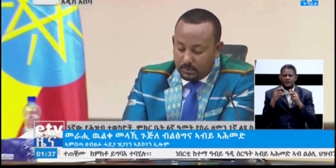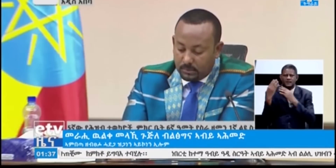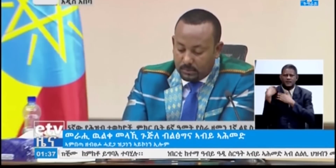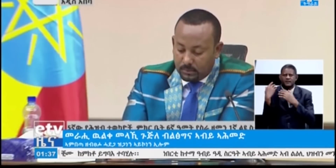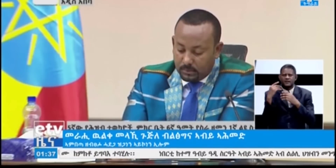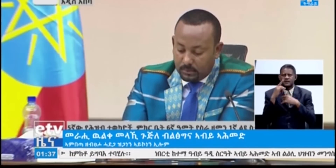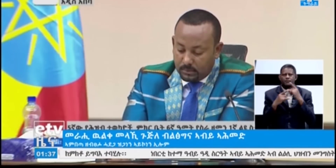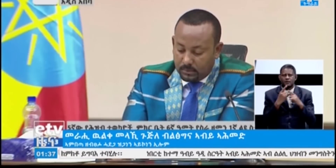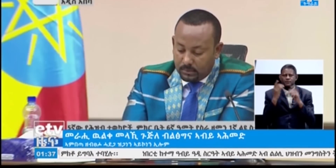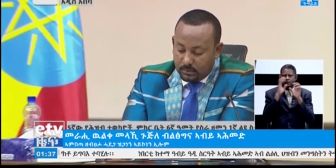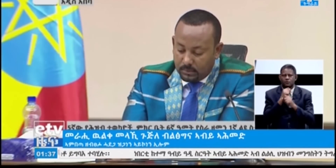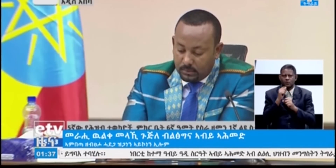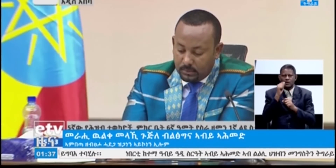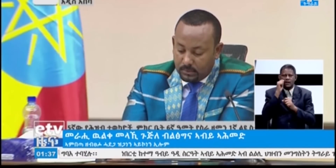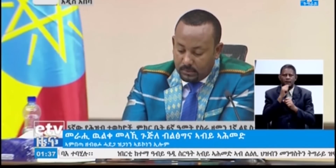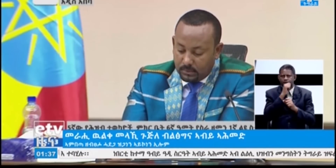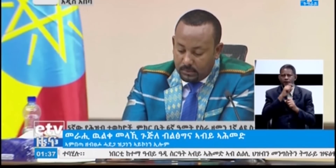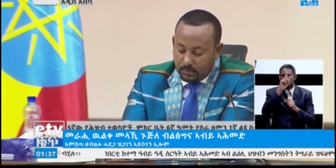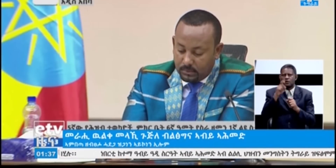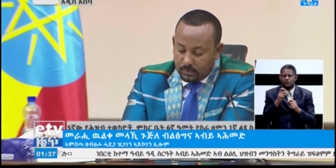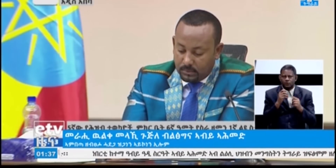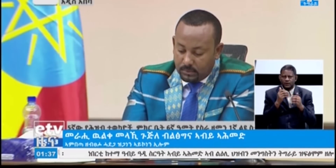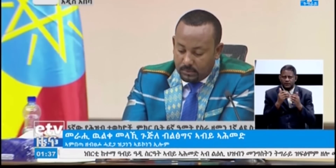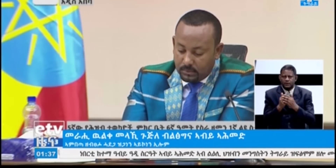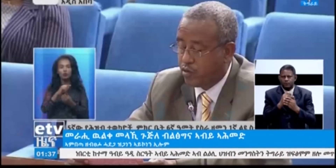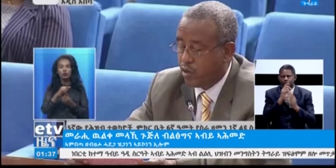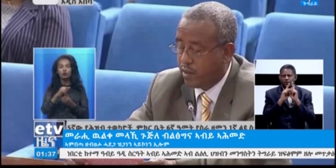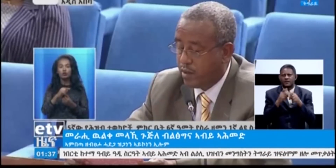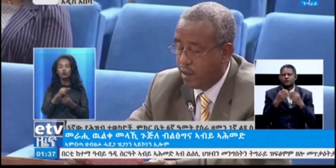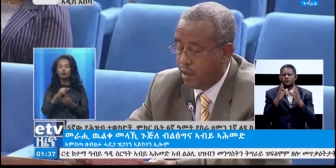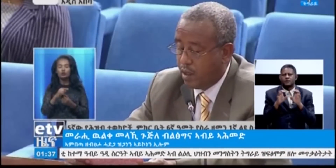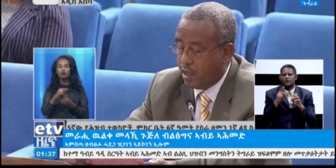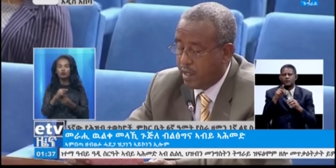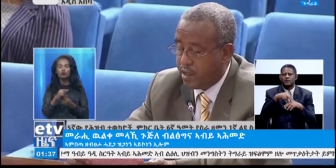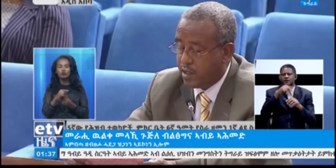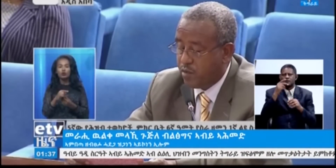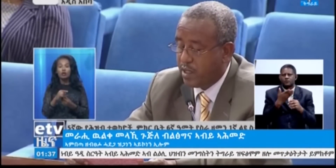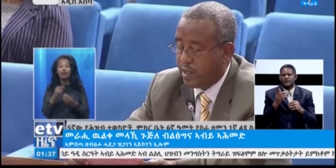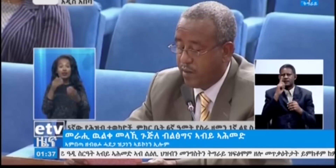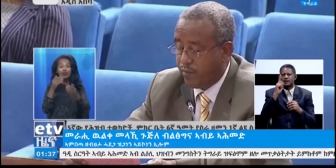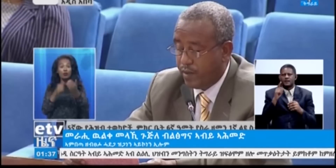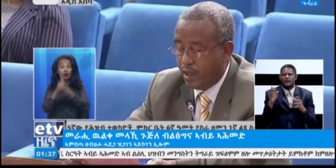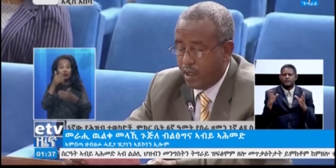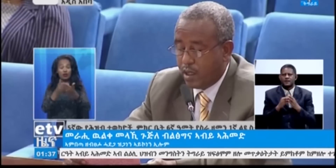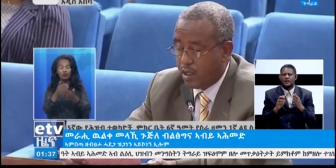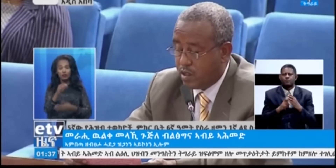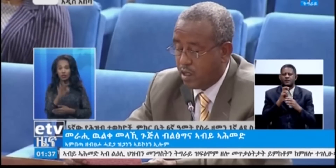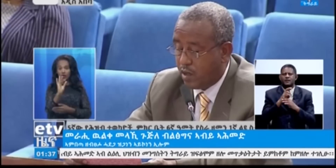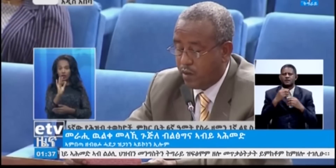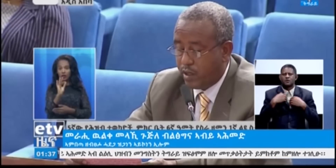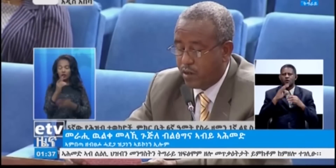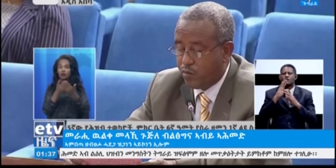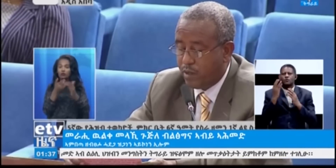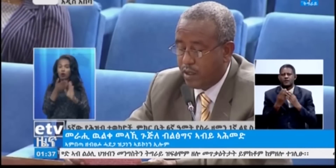ዘበኖም ንዘብቅዑ ኣብይ ኣሕመድ ሕቶታት ቀሪብሎም ምላሽ ክህቡ ተገይሩ እዩ። ካብቶም ዝተለዓሉ ጉዳያት እቲ ሓደ ኣብ ኣስላንበጣ ዘሎ